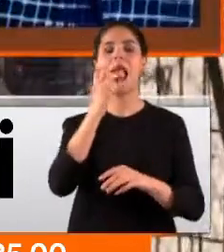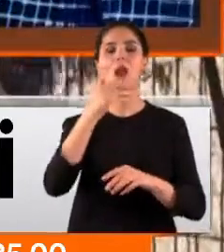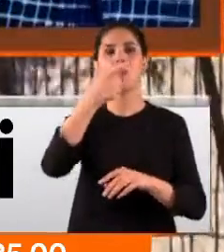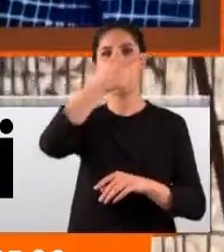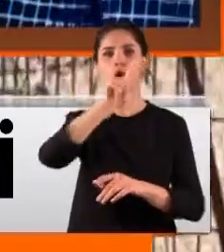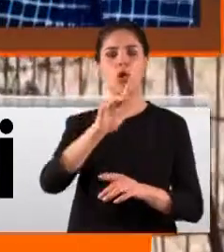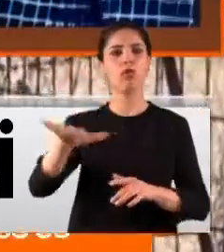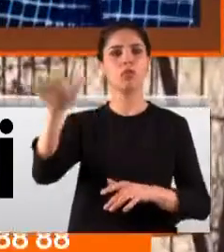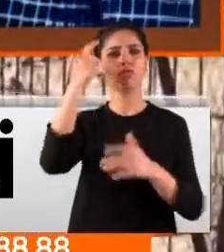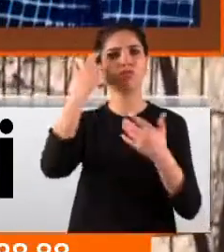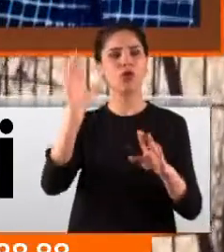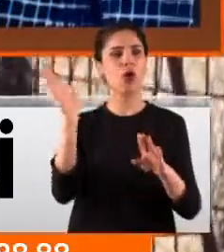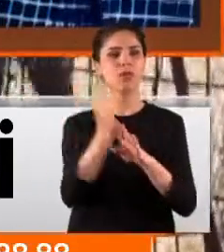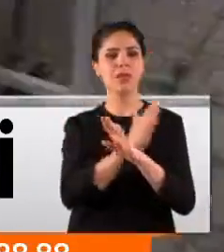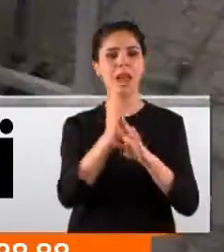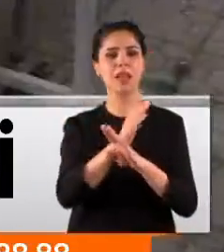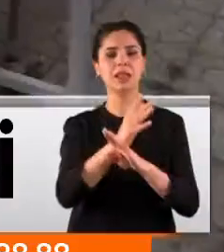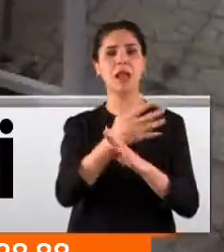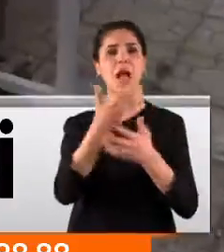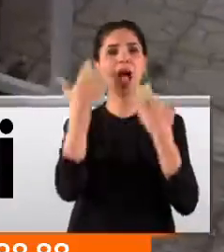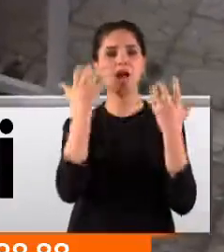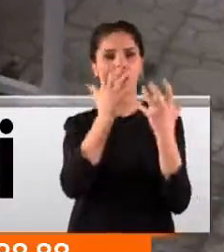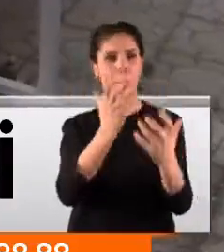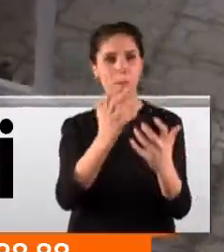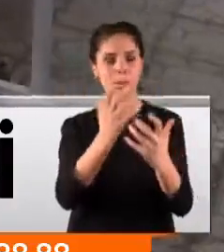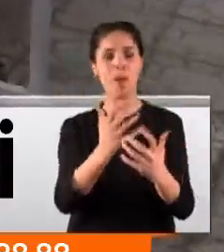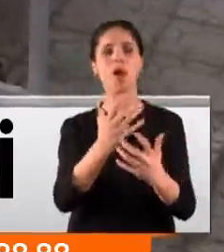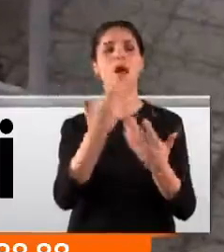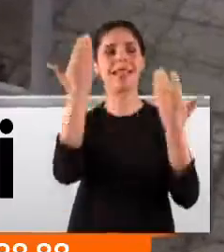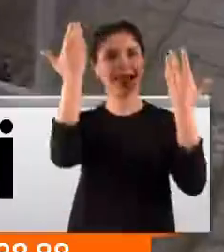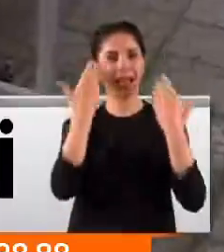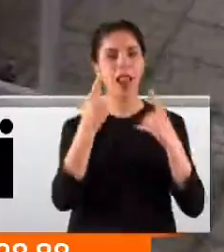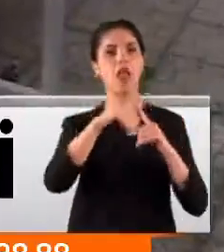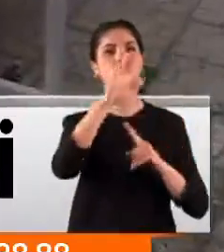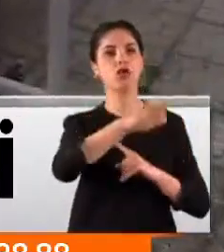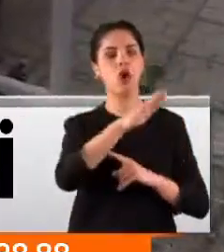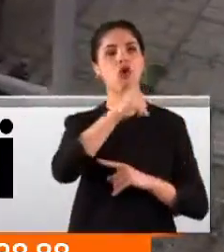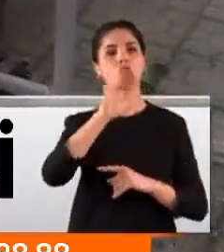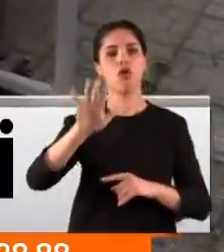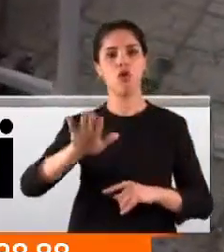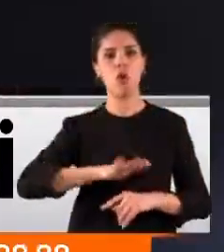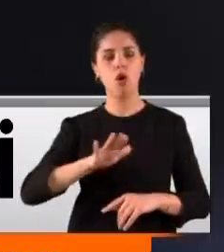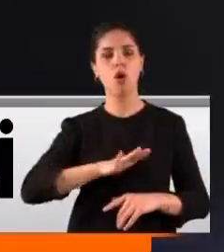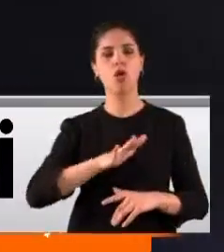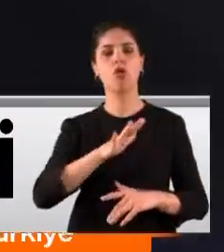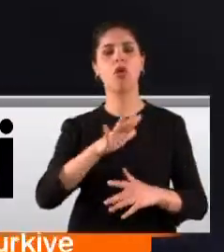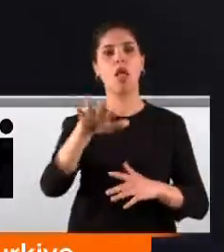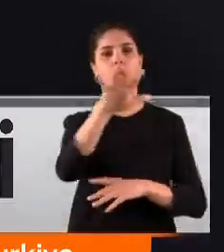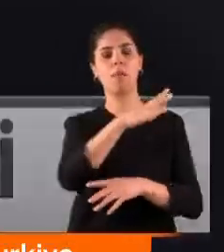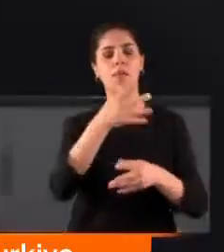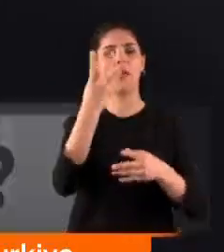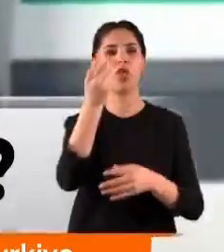katliamda hayvancılıkla geçinen Mehmet Güner oğlu, gelini ve torunu öldürüldü. Evde boğuşma izlerine rastlanmıştı. Yapılan